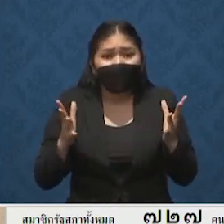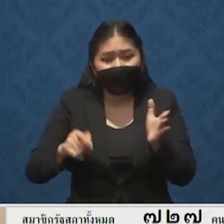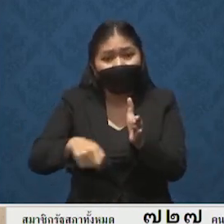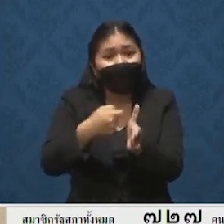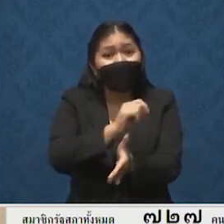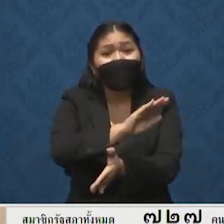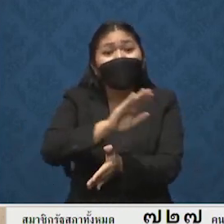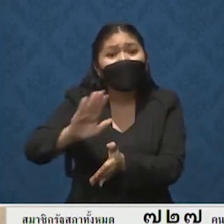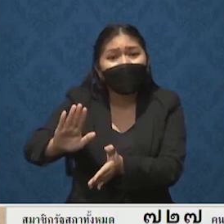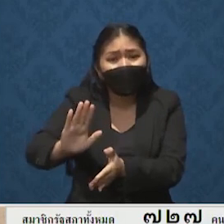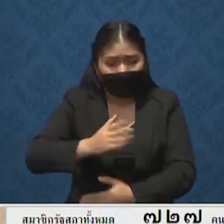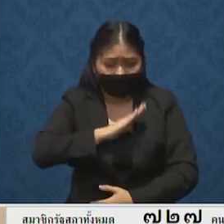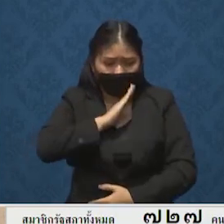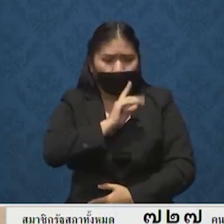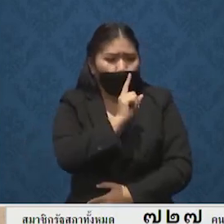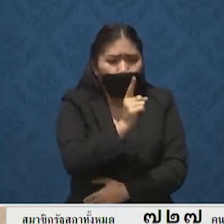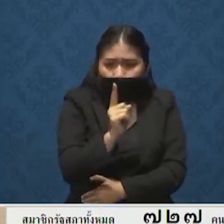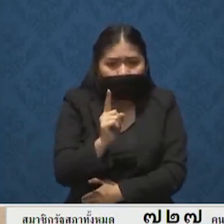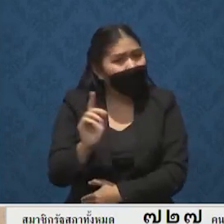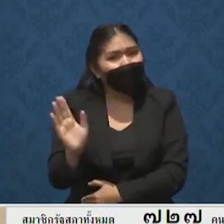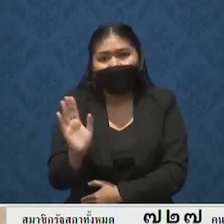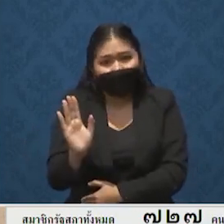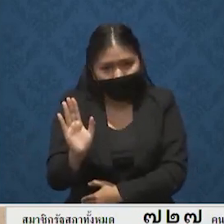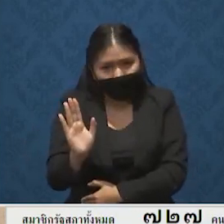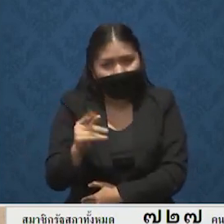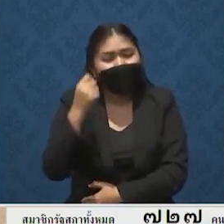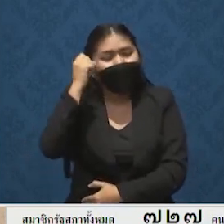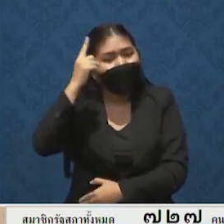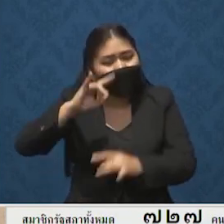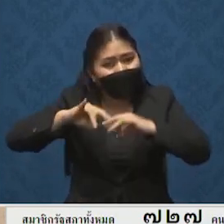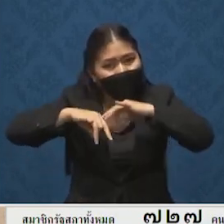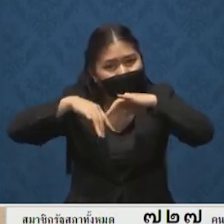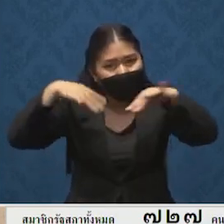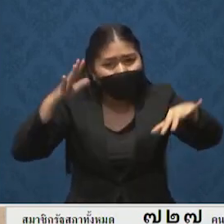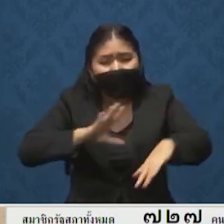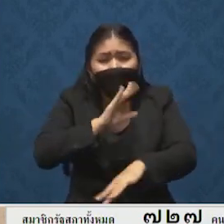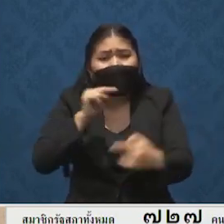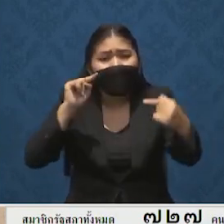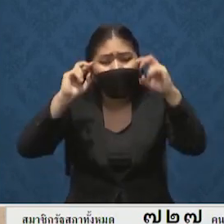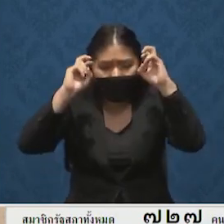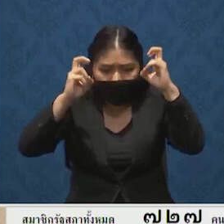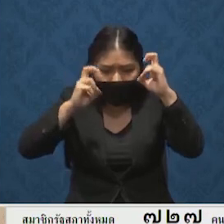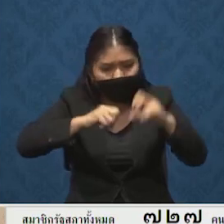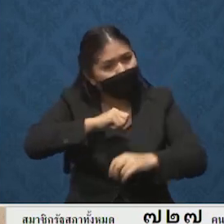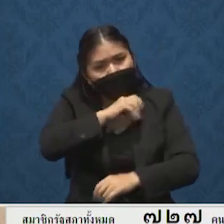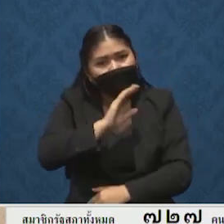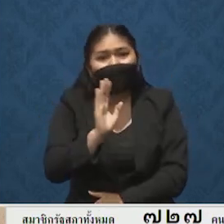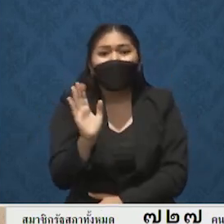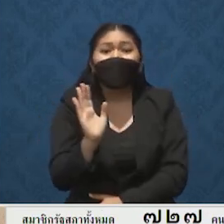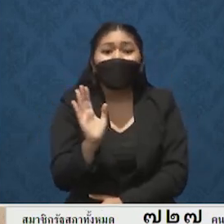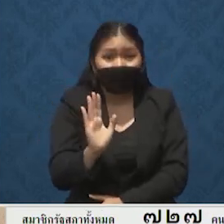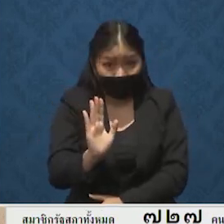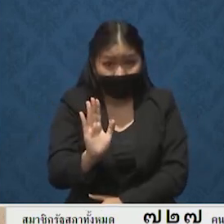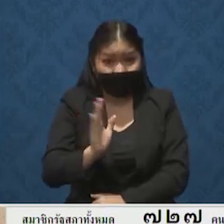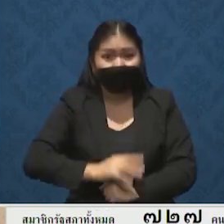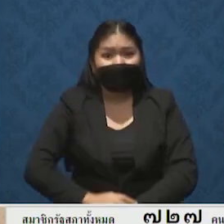ารณ์กันเพราะว่าเดี๋ยวจะเข้าใจผิดว่ามันไม่ใช่เรื่องความขี้เกียจแต่เป็นเรื่องความเห็นในทางกฎหมายที่ต้